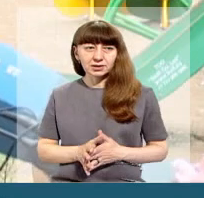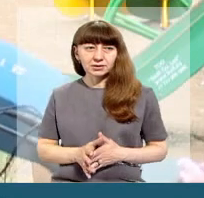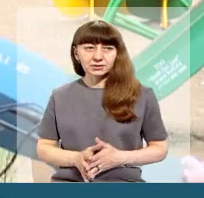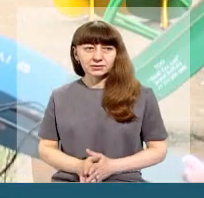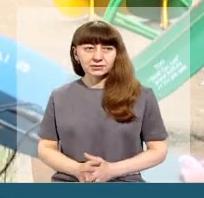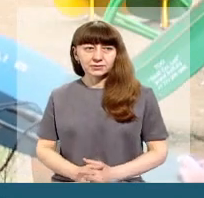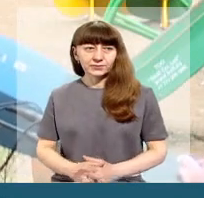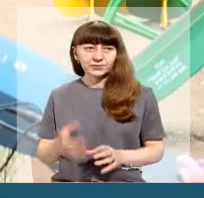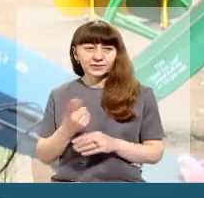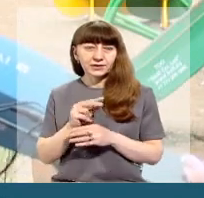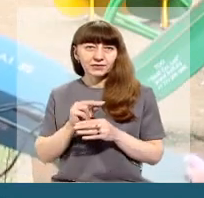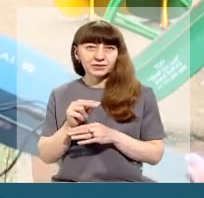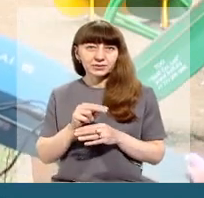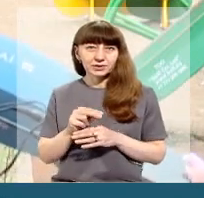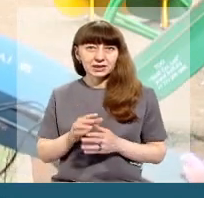воспитание